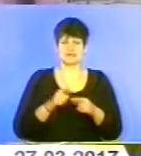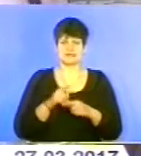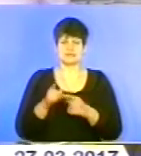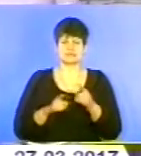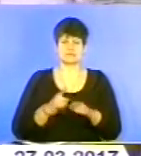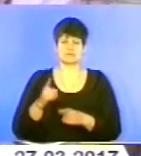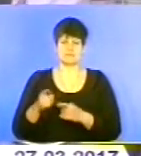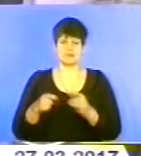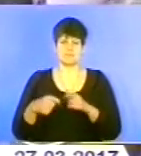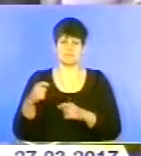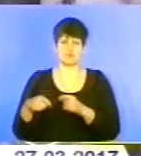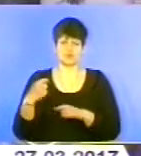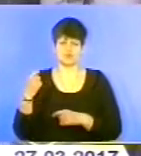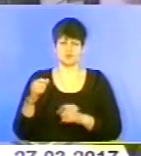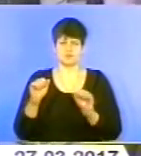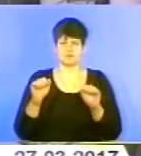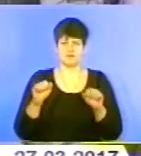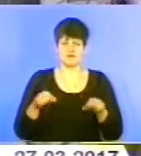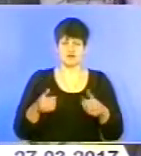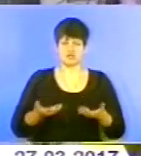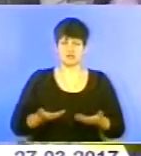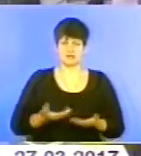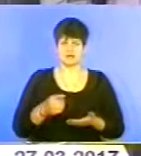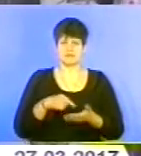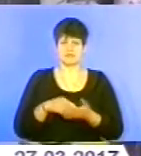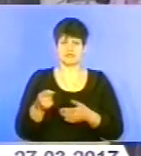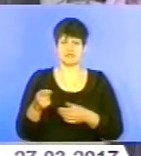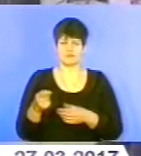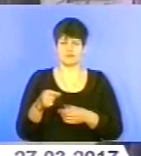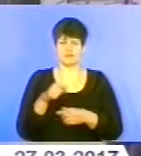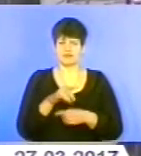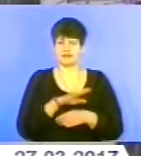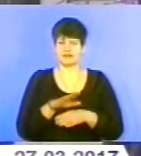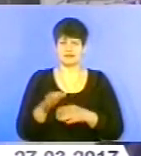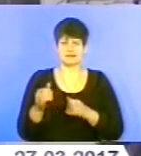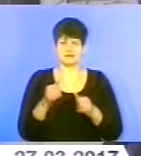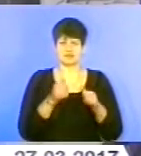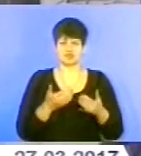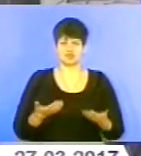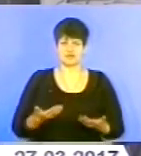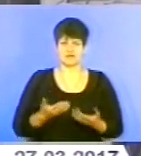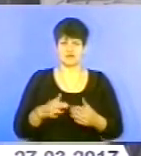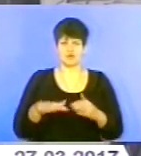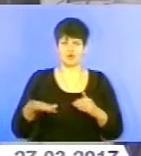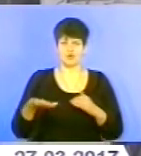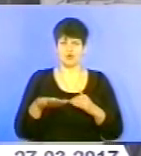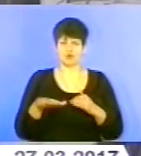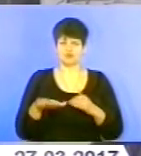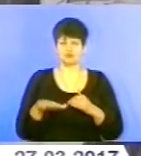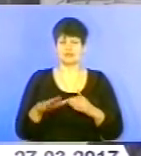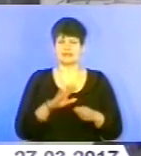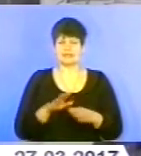вони порушують права жителів міста Тернополя. Вони не забезпечують життєвого простору, вони не